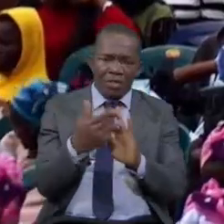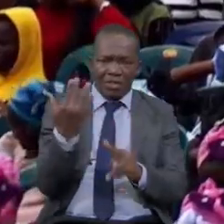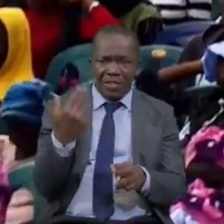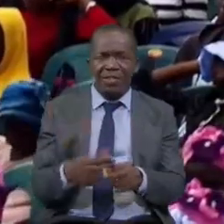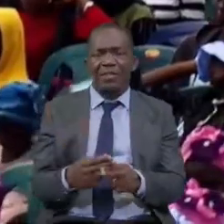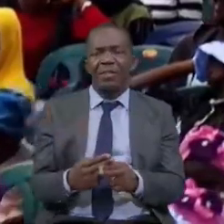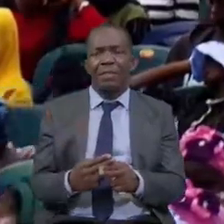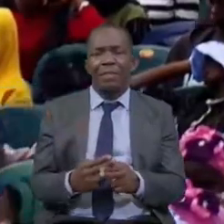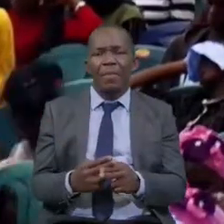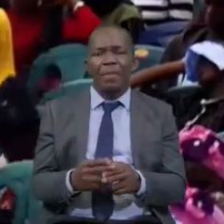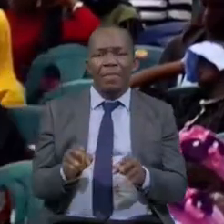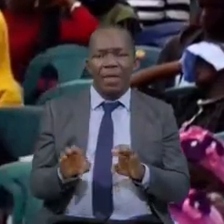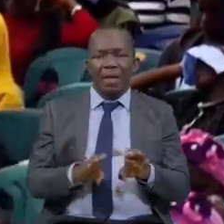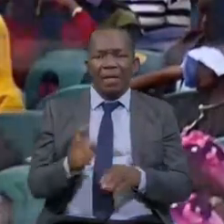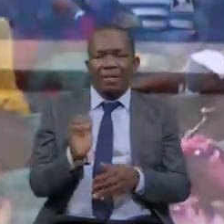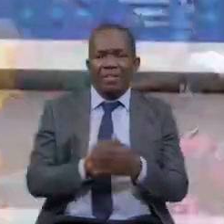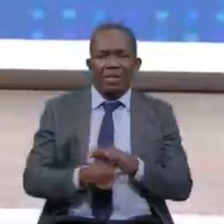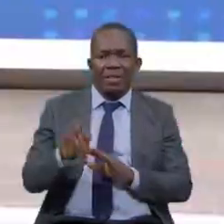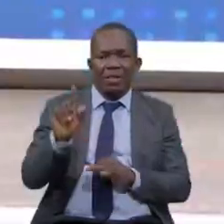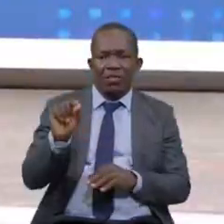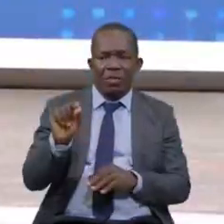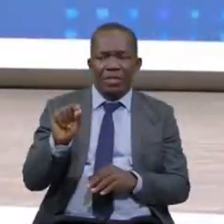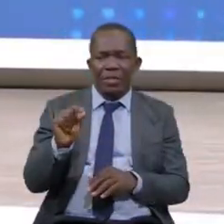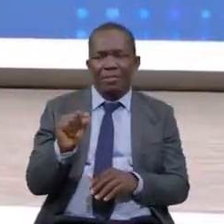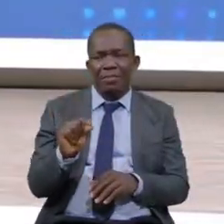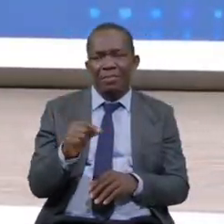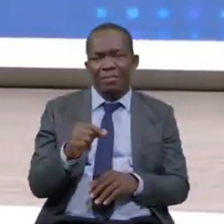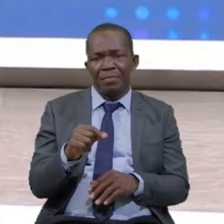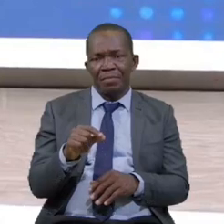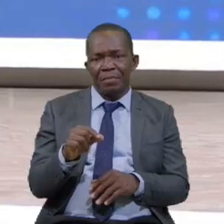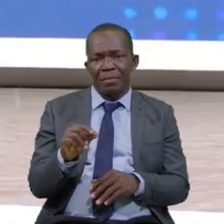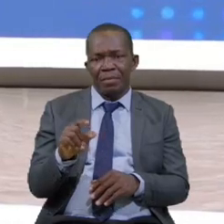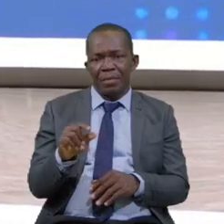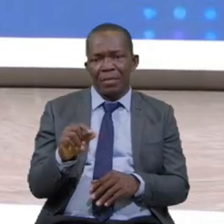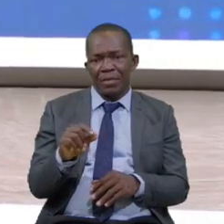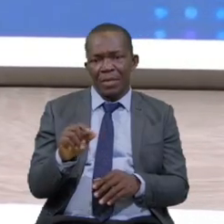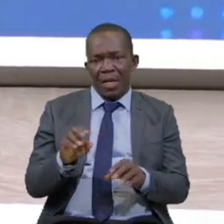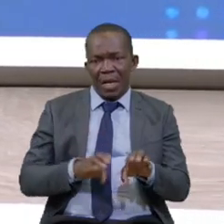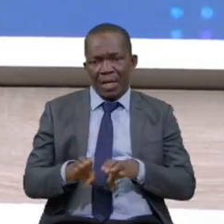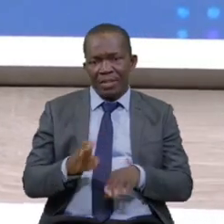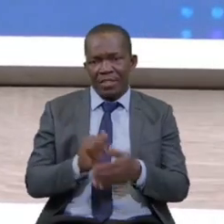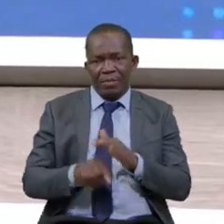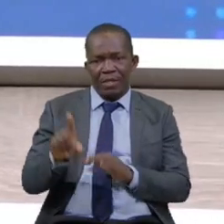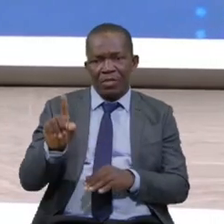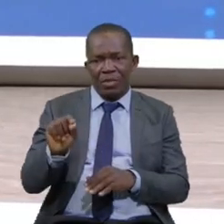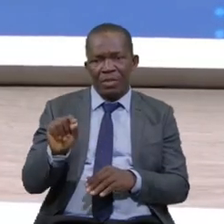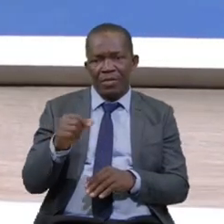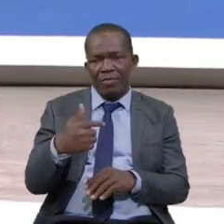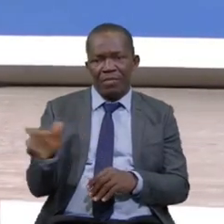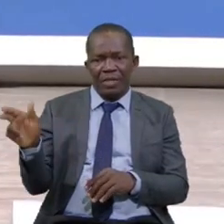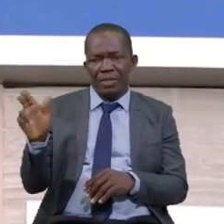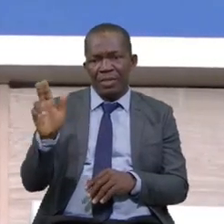Actes chapitre 20, verset 32. Actes 20, 32. Actes